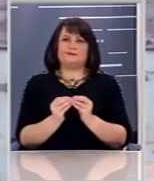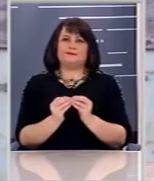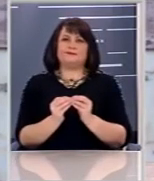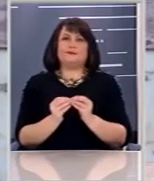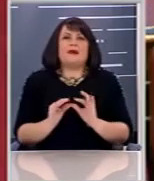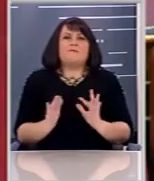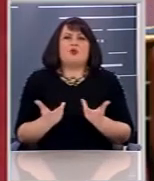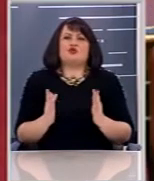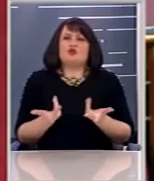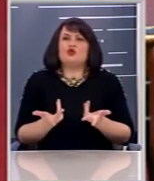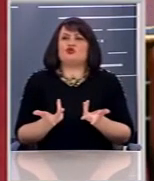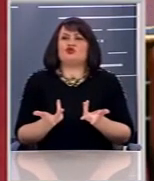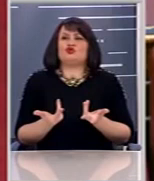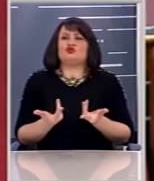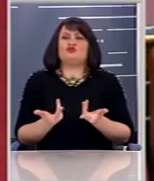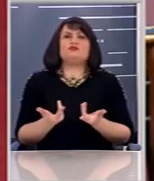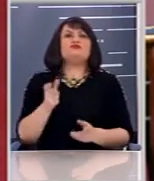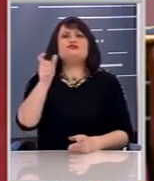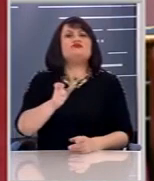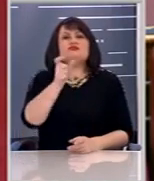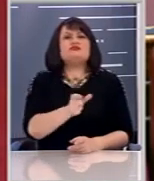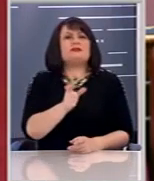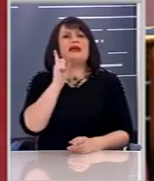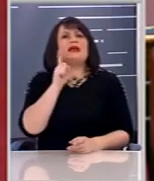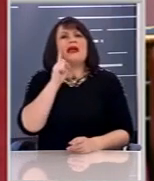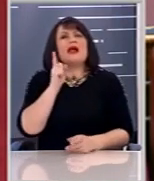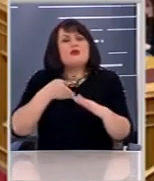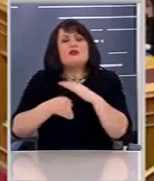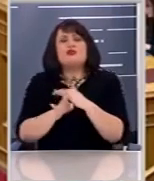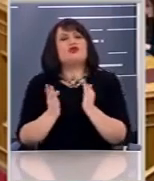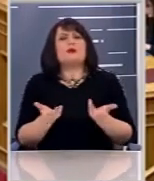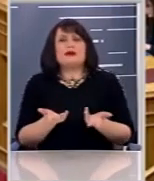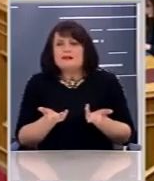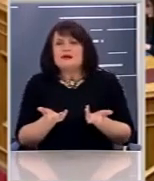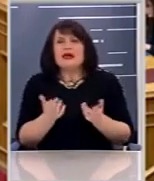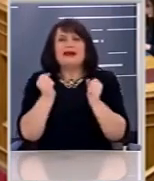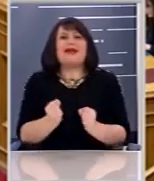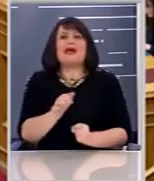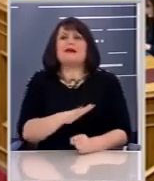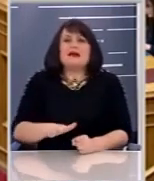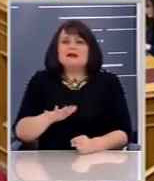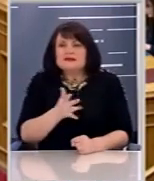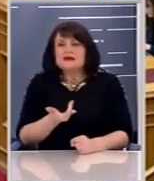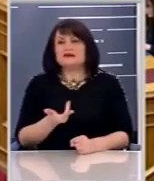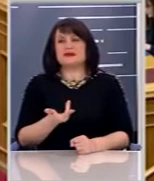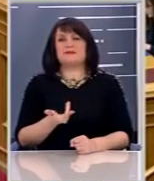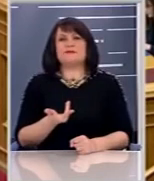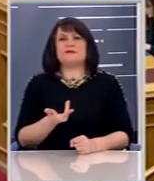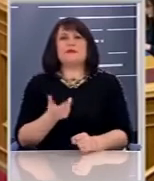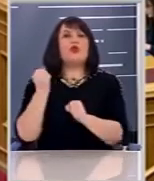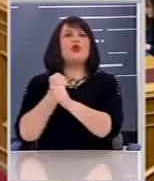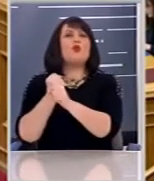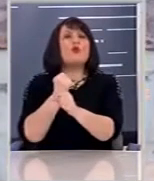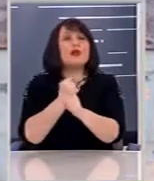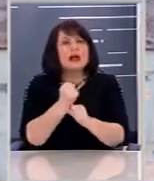πώς βιώνει κάθε γυναίκα την κατάσταση της